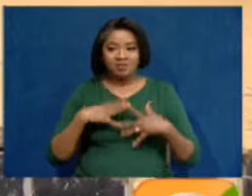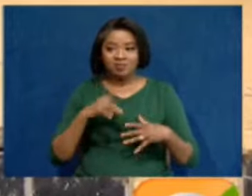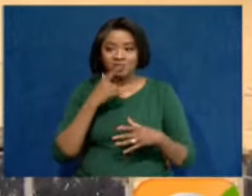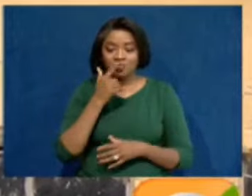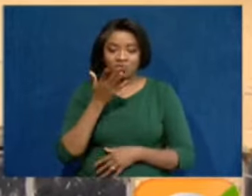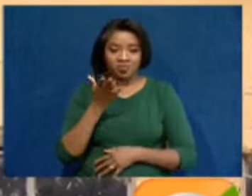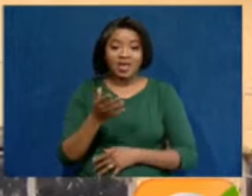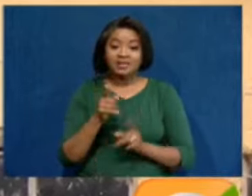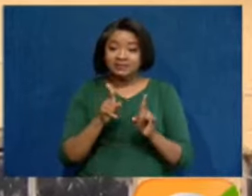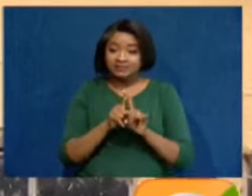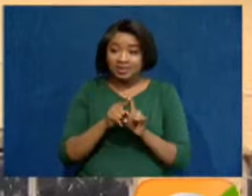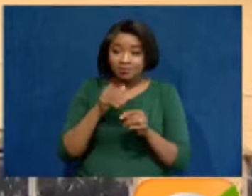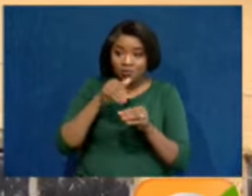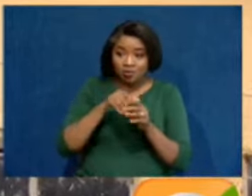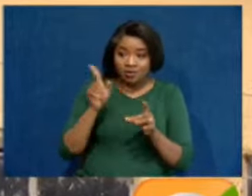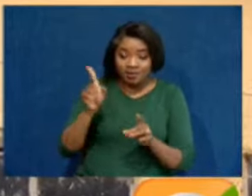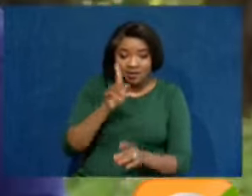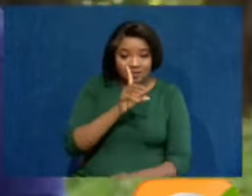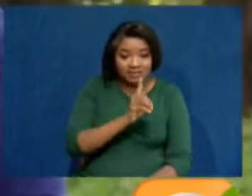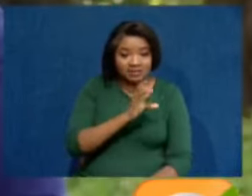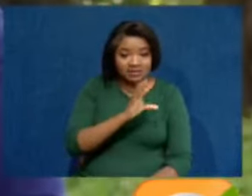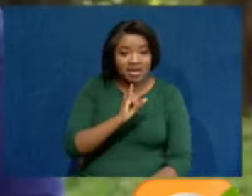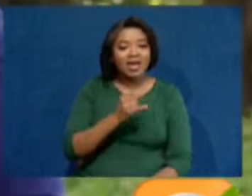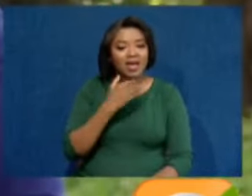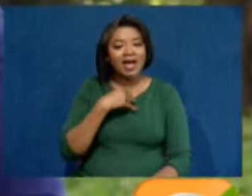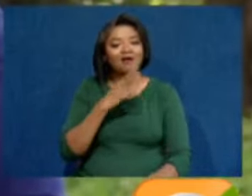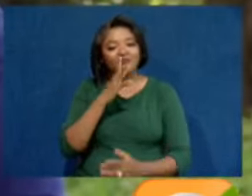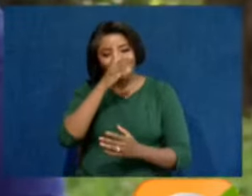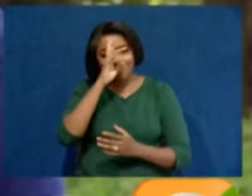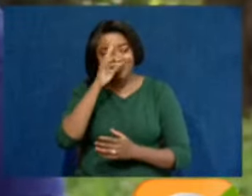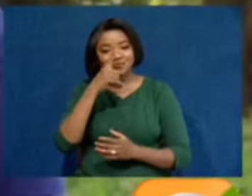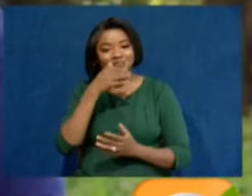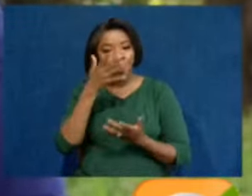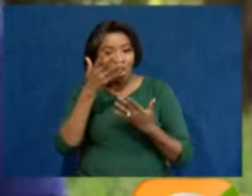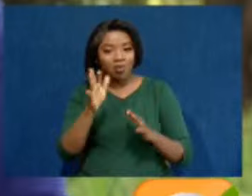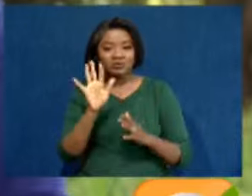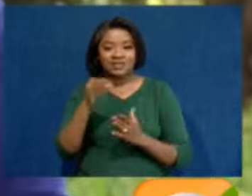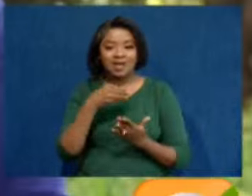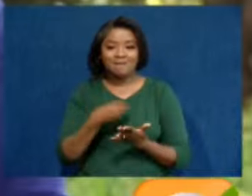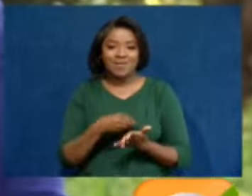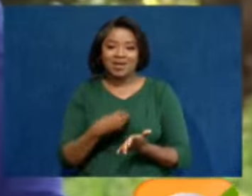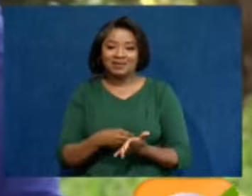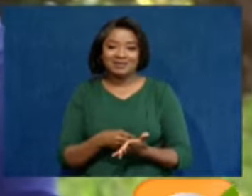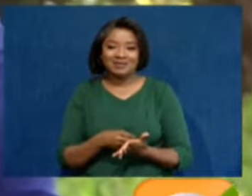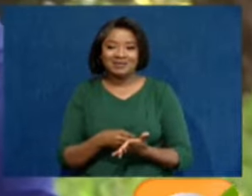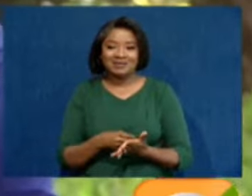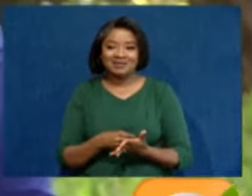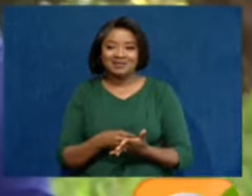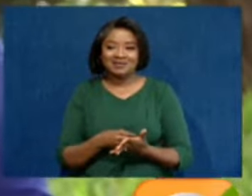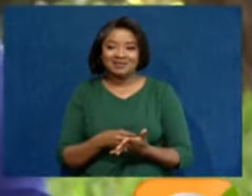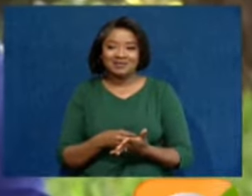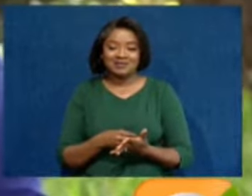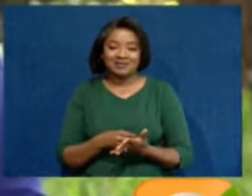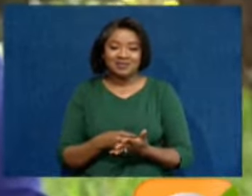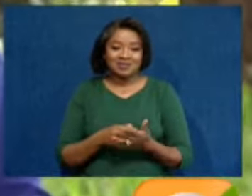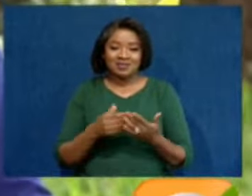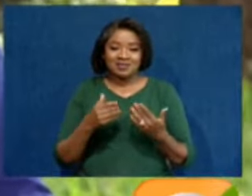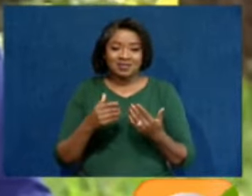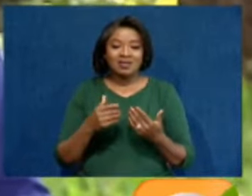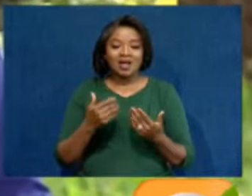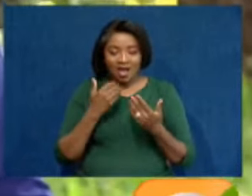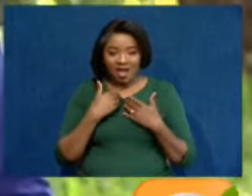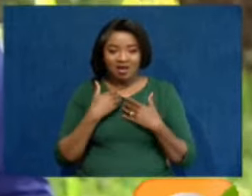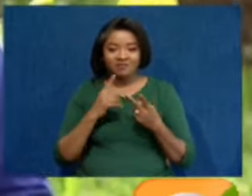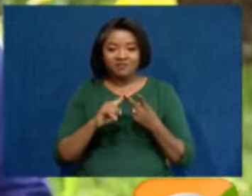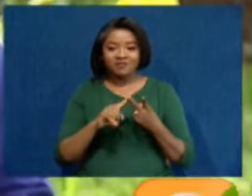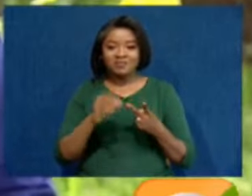in the DCI, we have officers who have also lost their money. We have, I may not mention by name, but we even